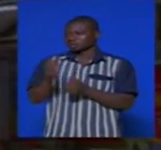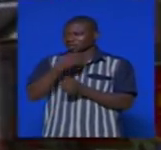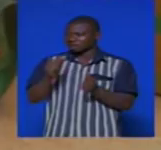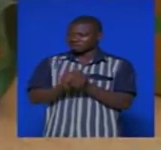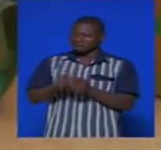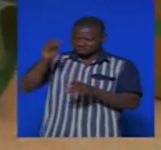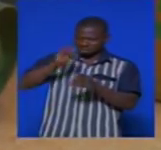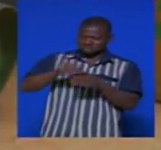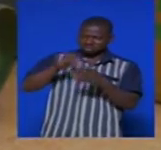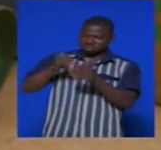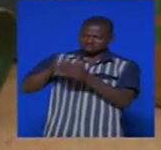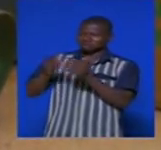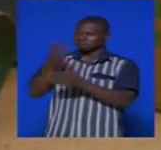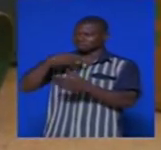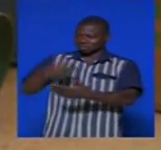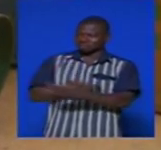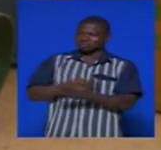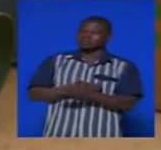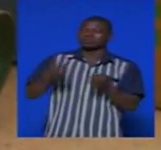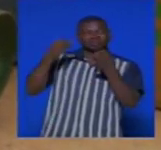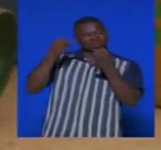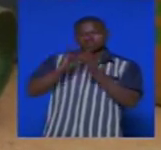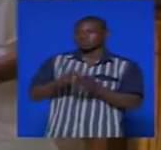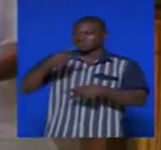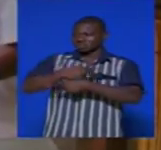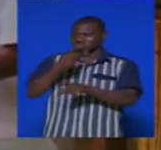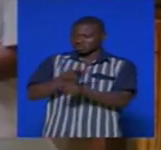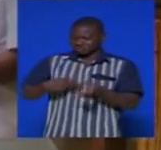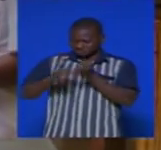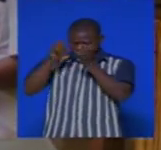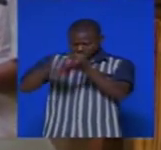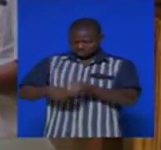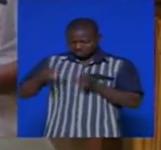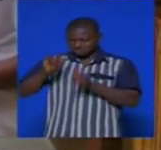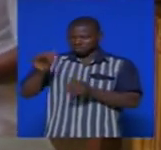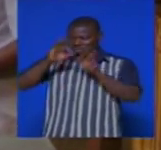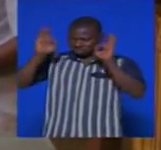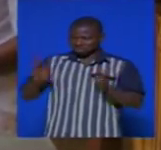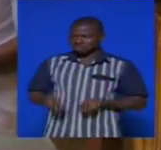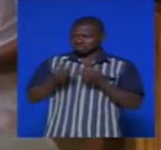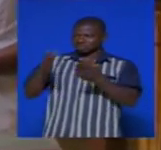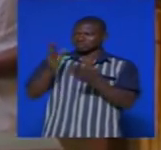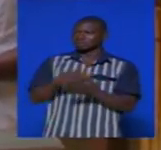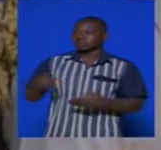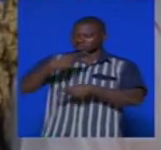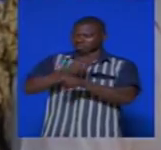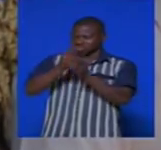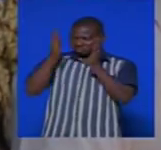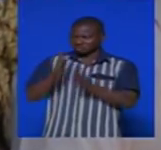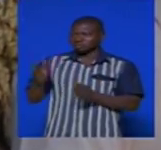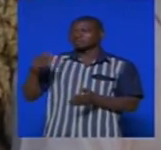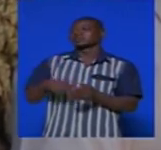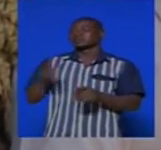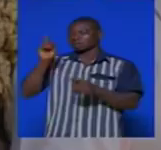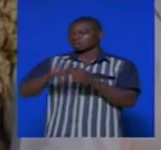homologués, c'est une panoplie de produits agricoles que cette foire offre aux acteurs du monde rural à Bougandé. C'est une aubaine